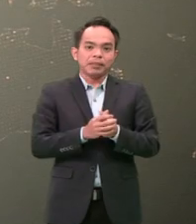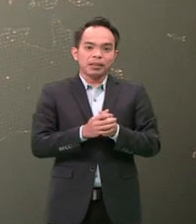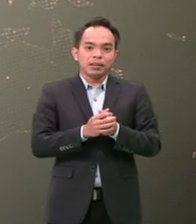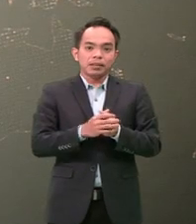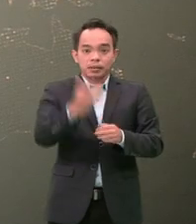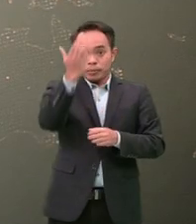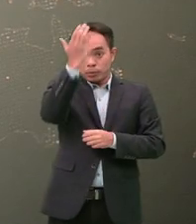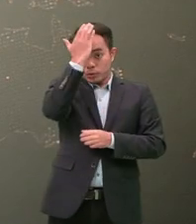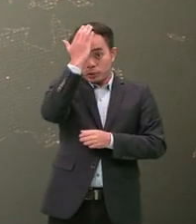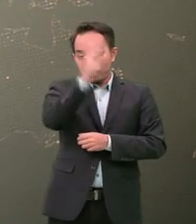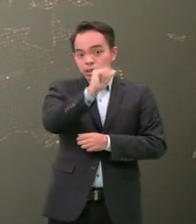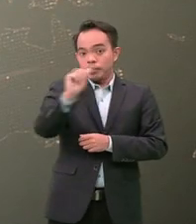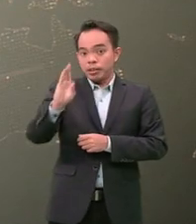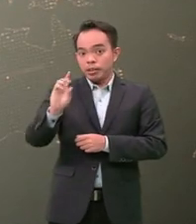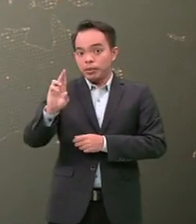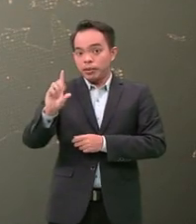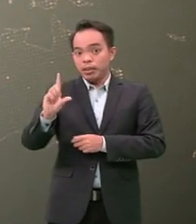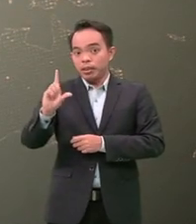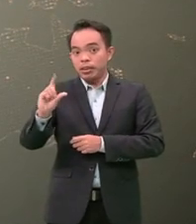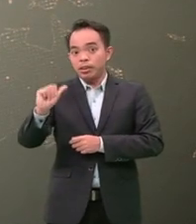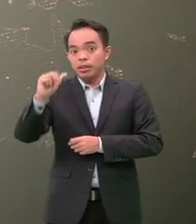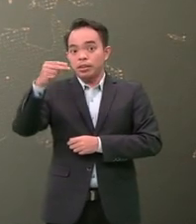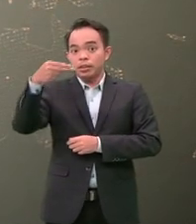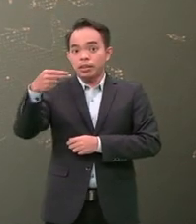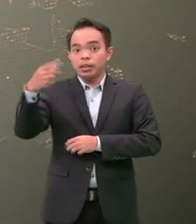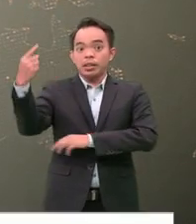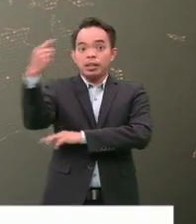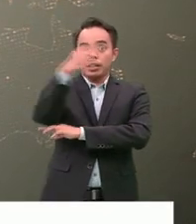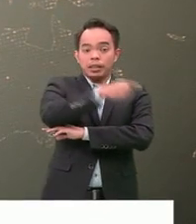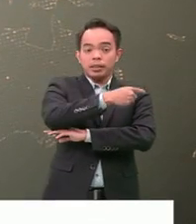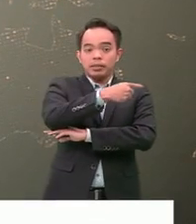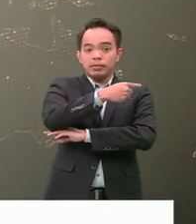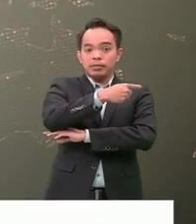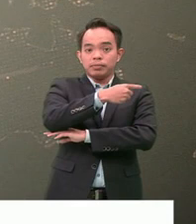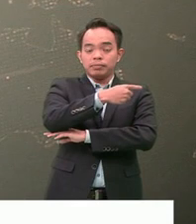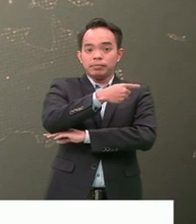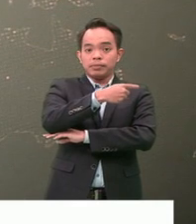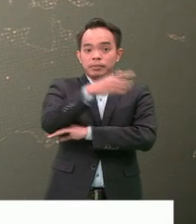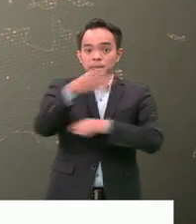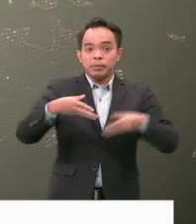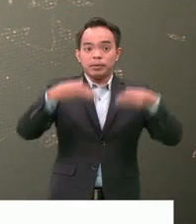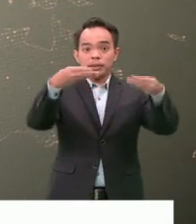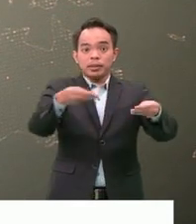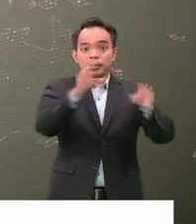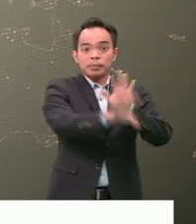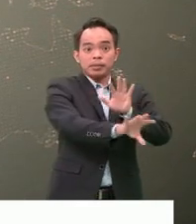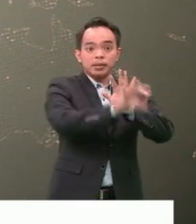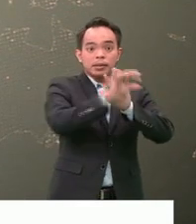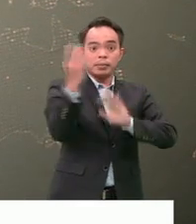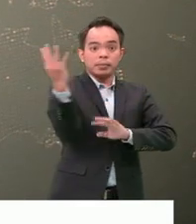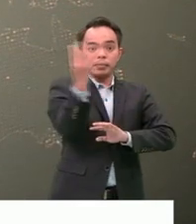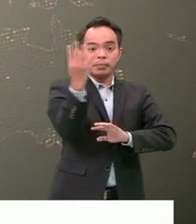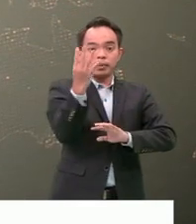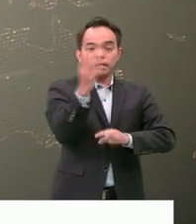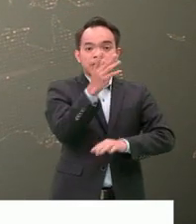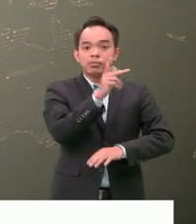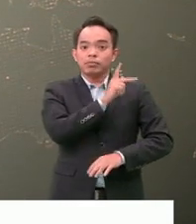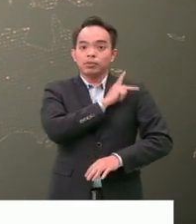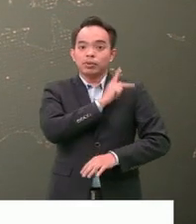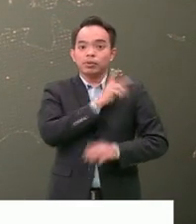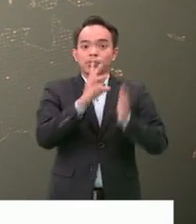Hai yang dipertuan agung outside of the love you to download Mustafa bila Syahrini berkenan mengunjungi akan watikah pelantikan kepada Ampat ketua perwakilan